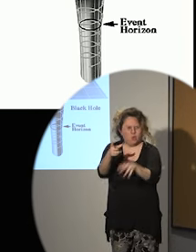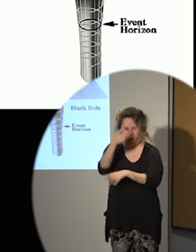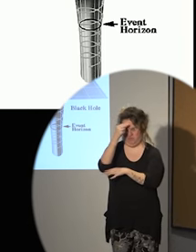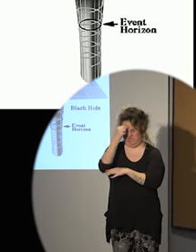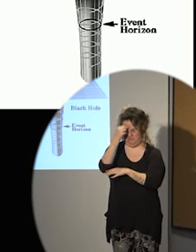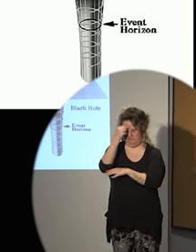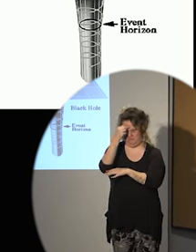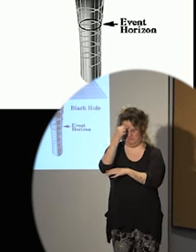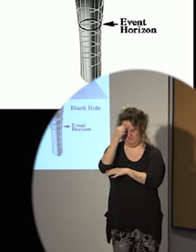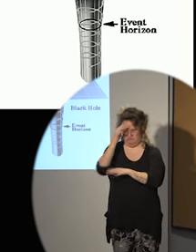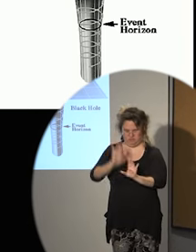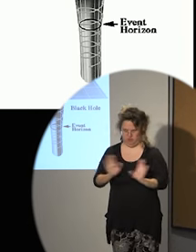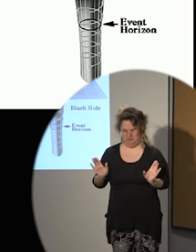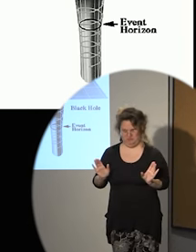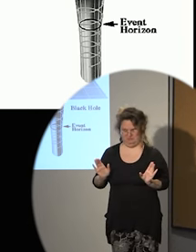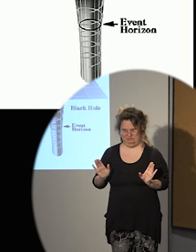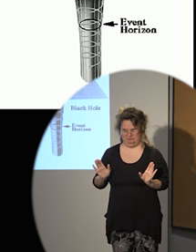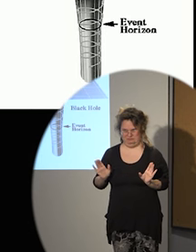merci.